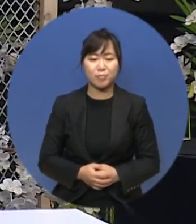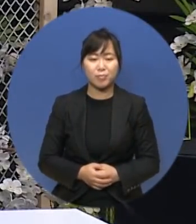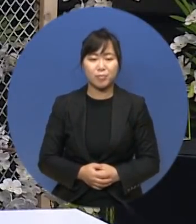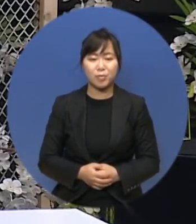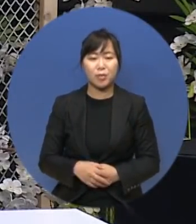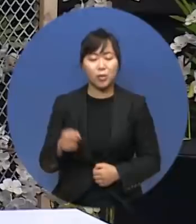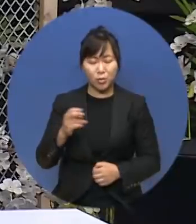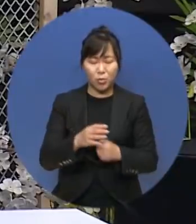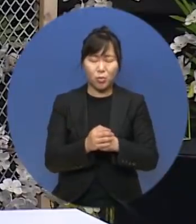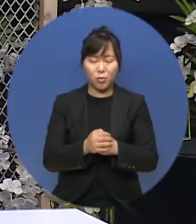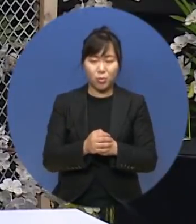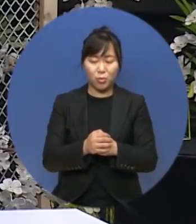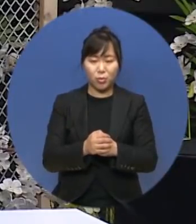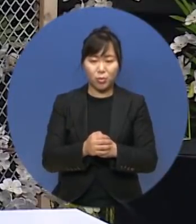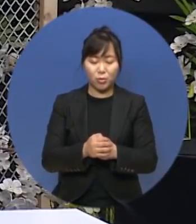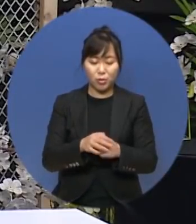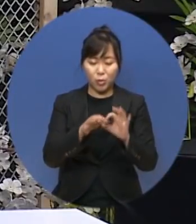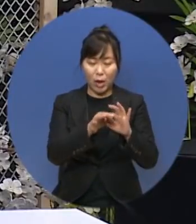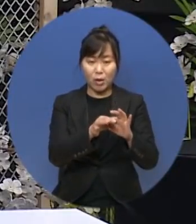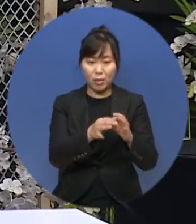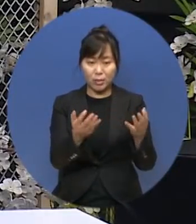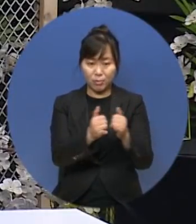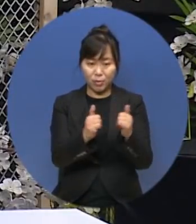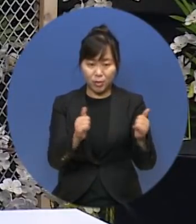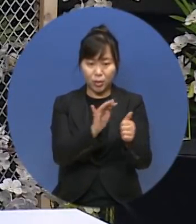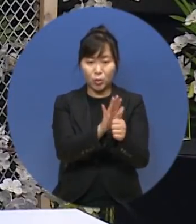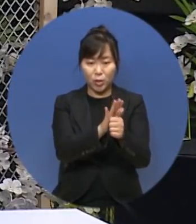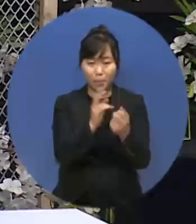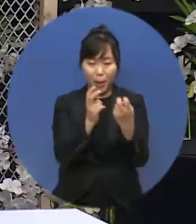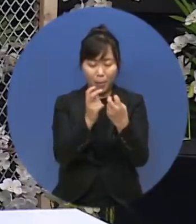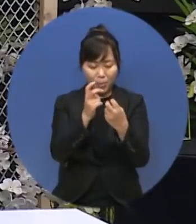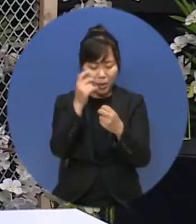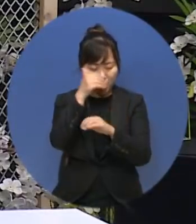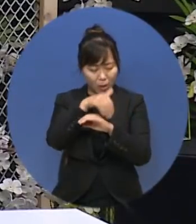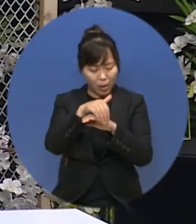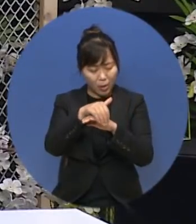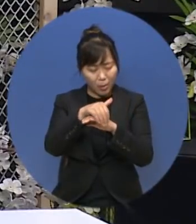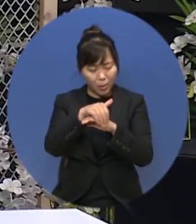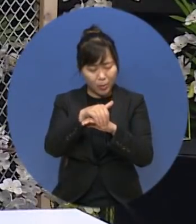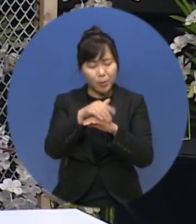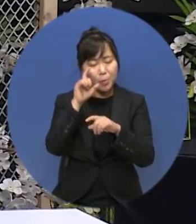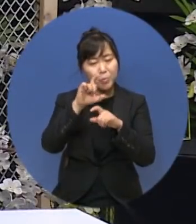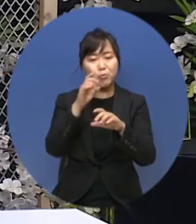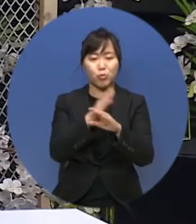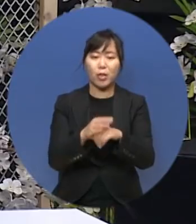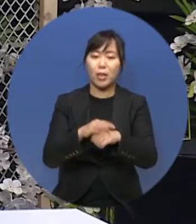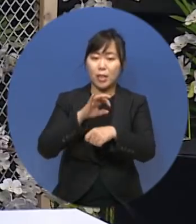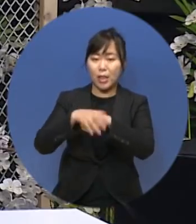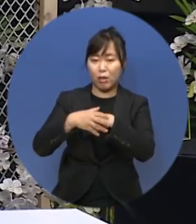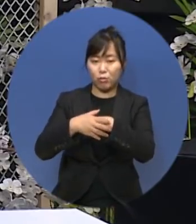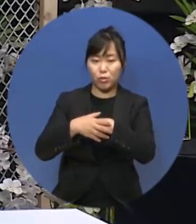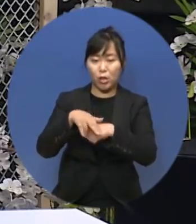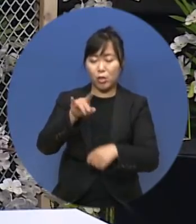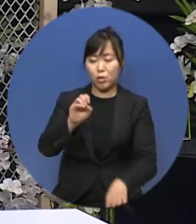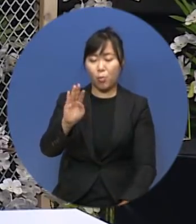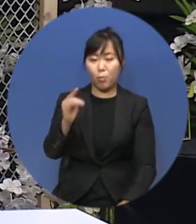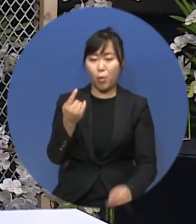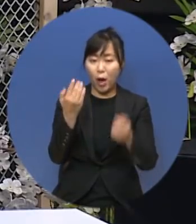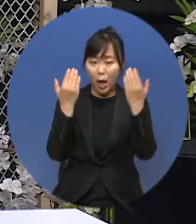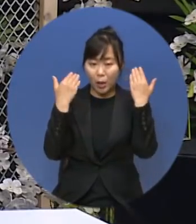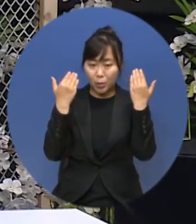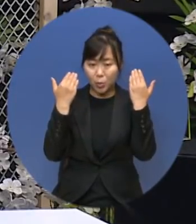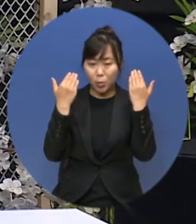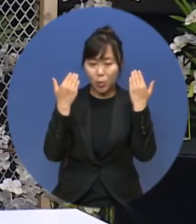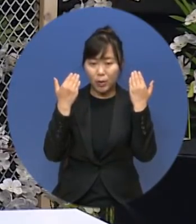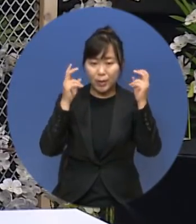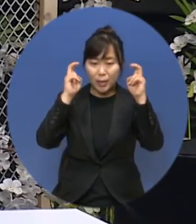그리고 또 교원들을 지원하는 방법들을 계속 고민하고 있고요. 대구의 경우에는 성박교 학교 겸